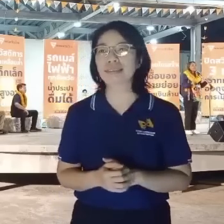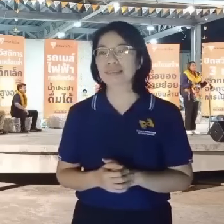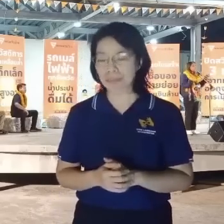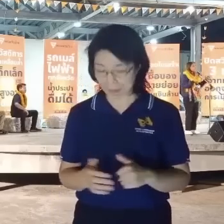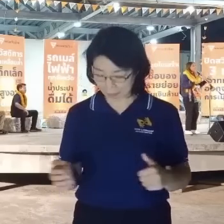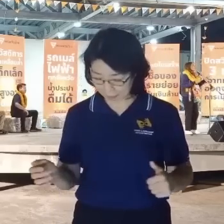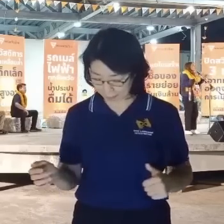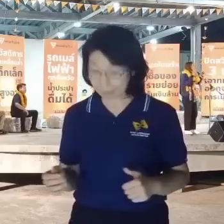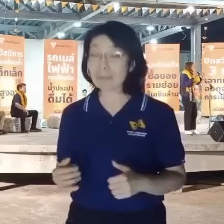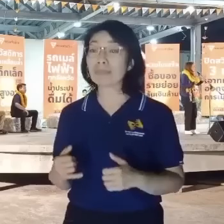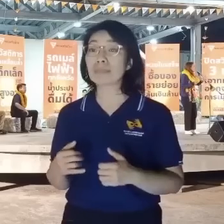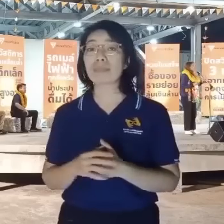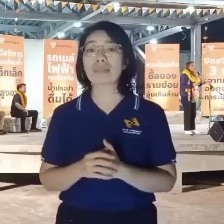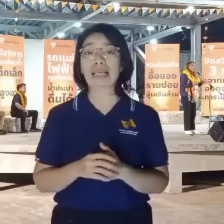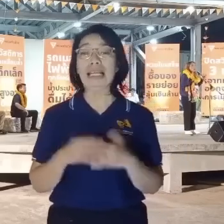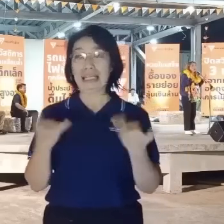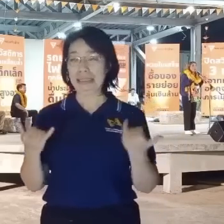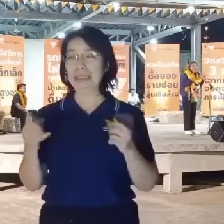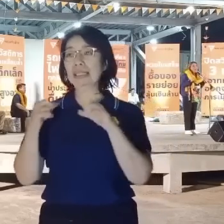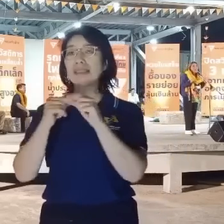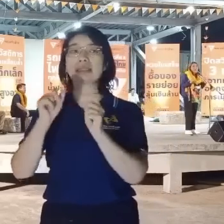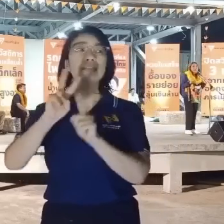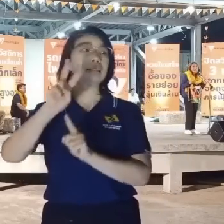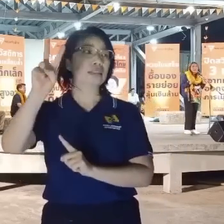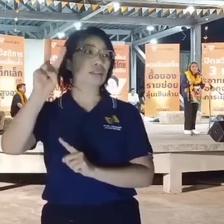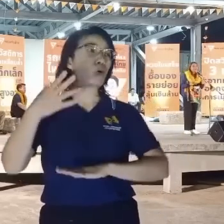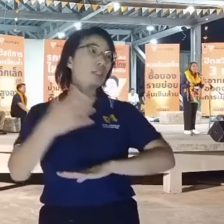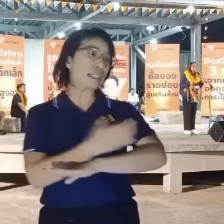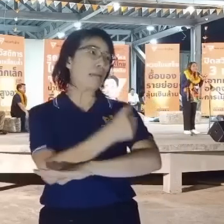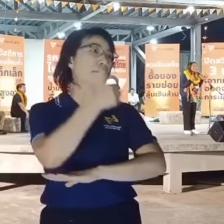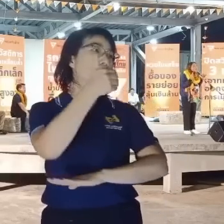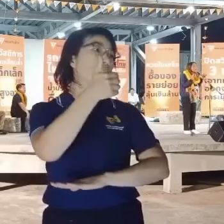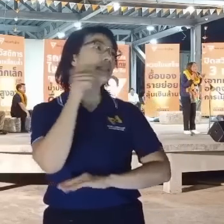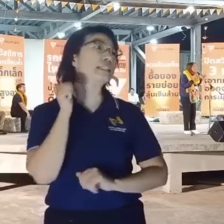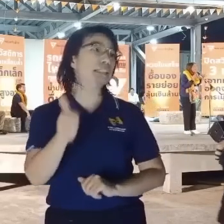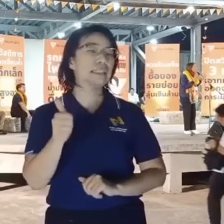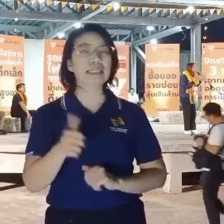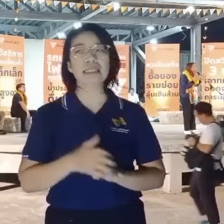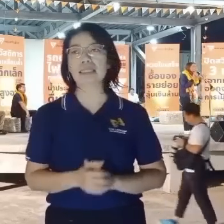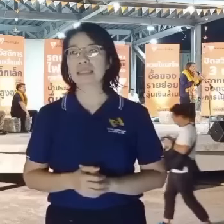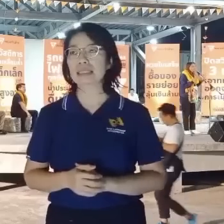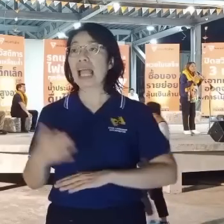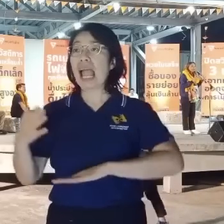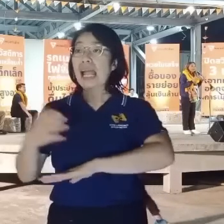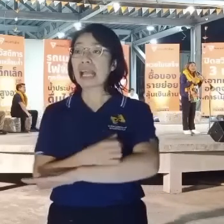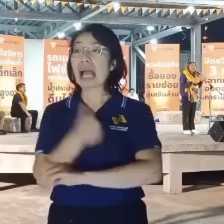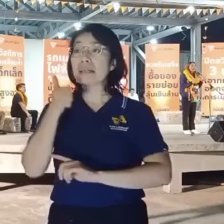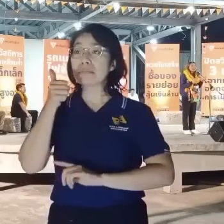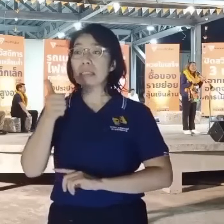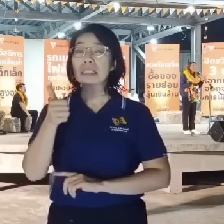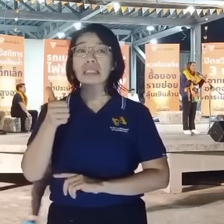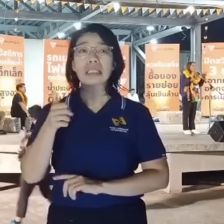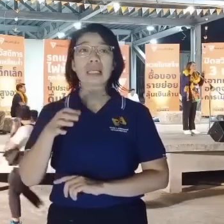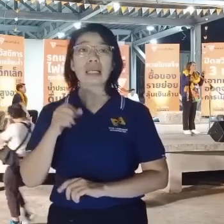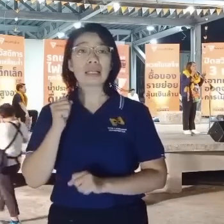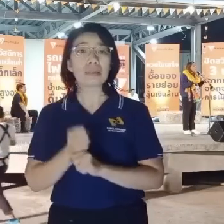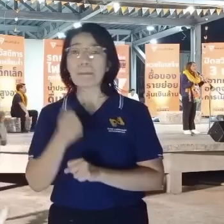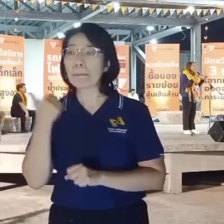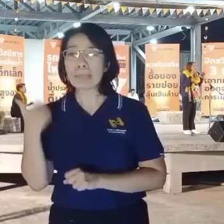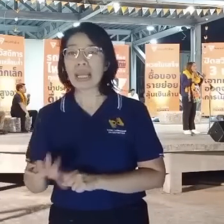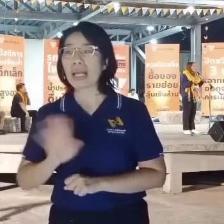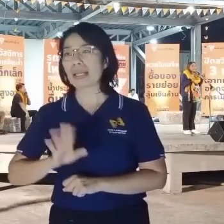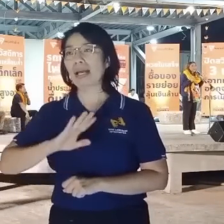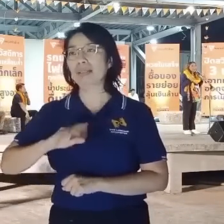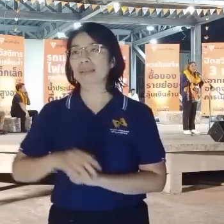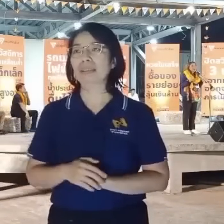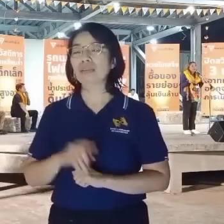และนั่นคือเรื่องที่สองของการเมืองดีต่อมาการเมืองจะดีไม่ได้ถ้าเราเอาทห